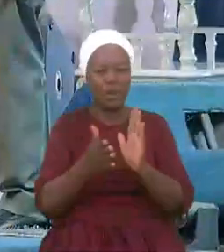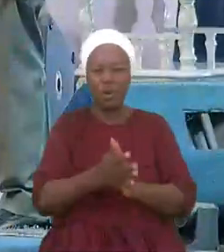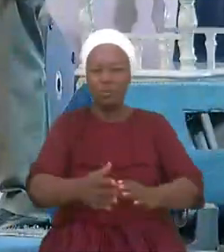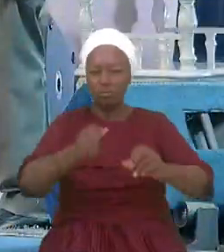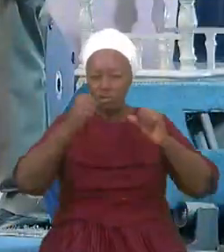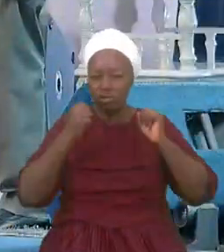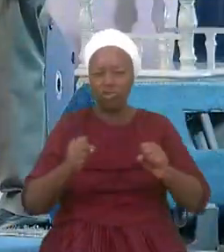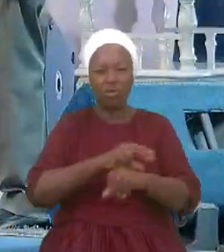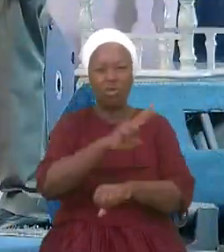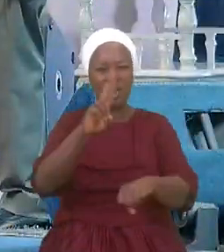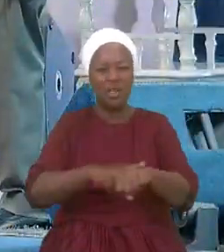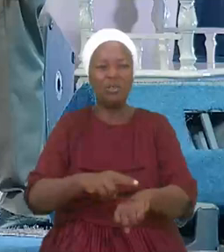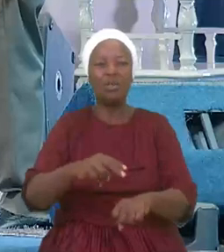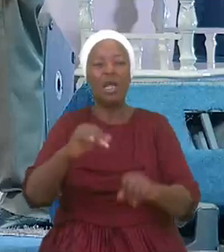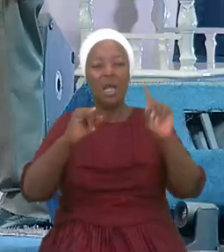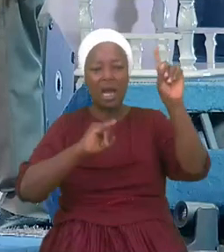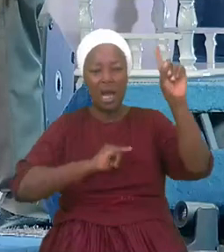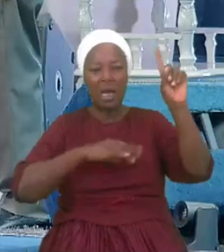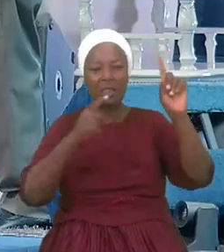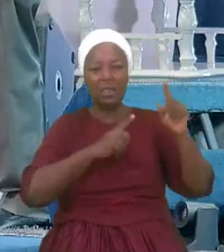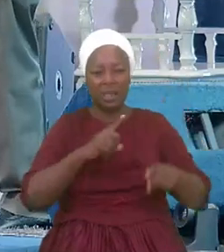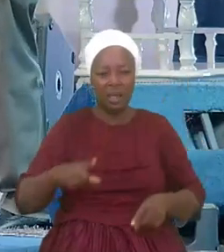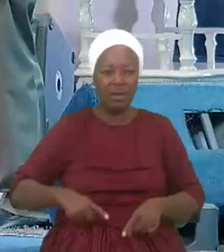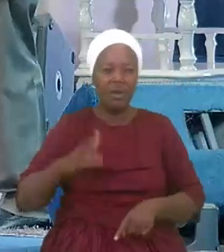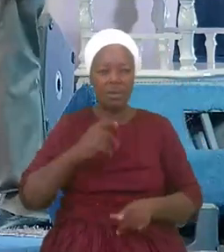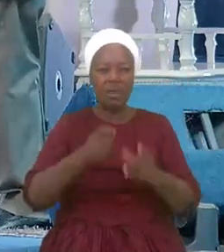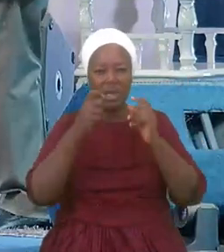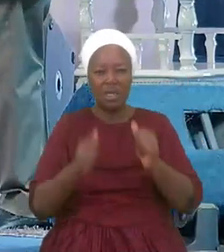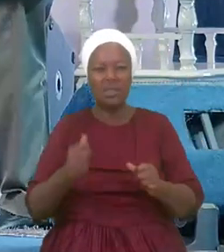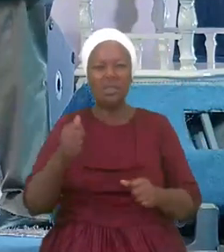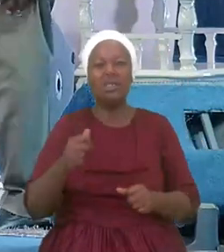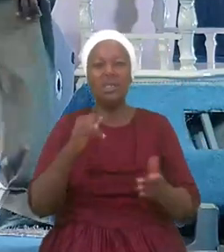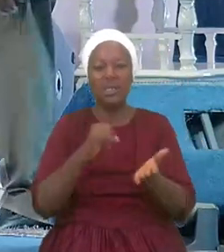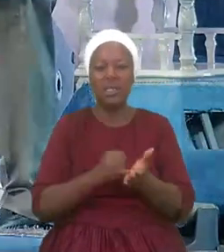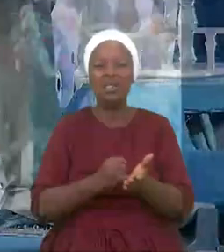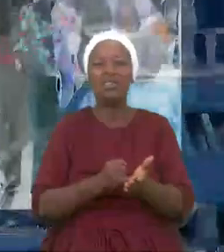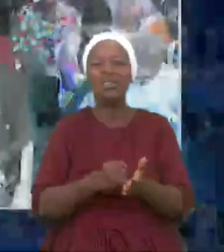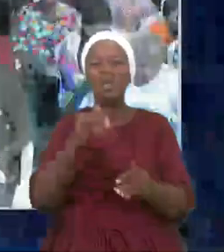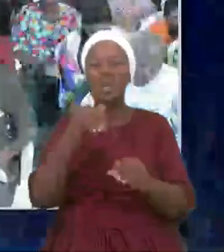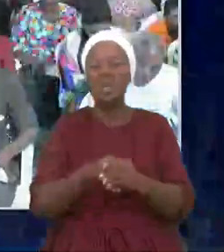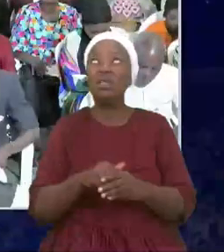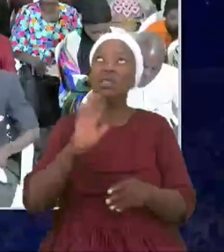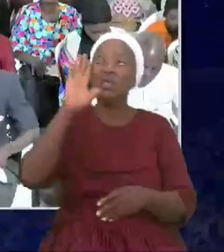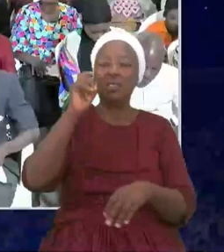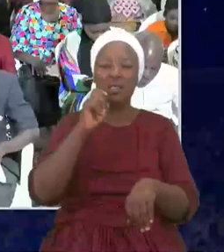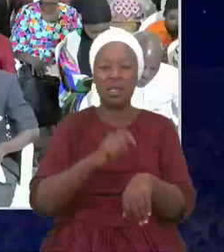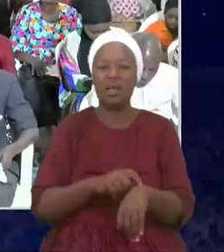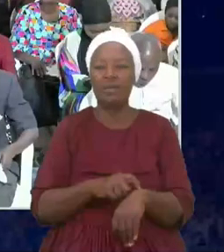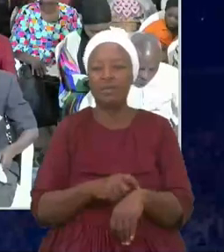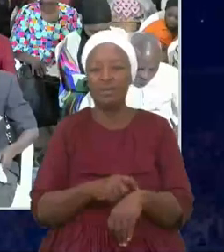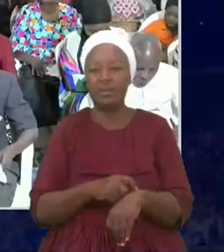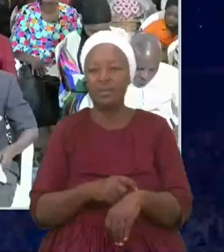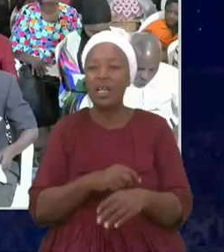ça dit et le moindre une nation puissante moi l'Éternel je